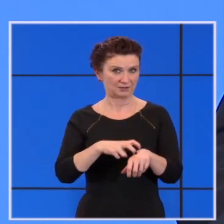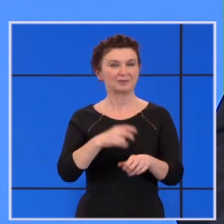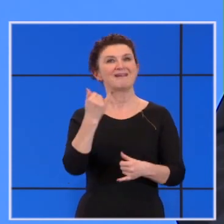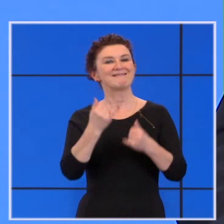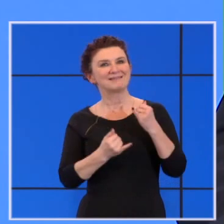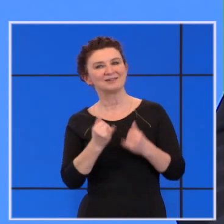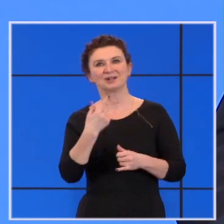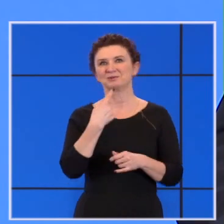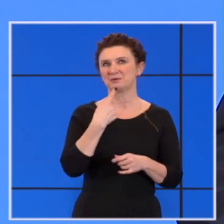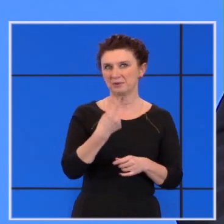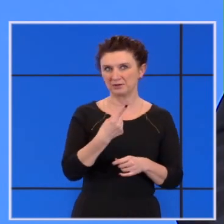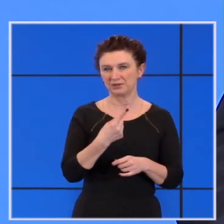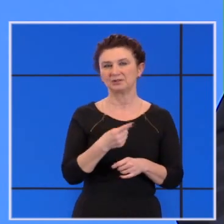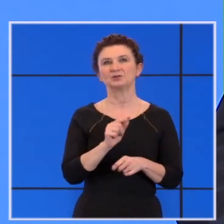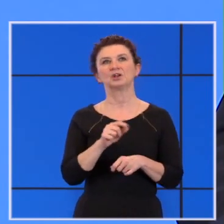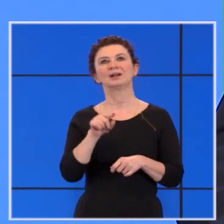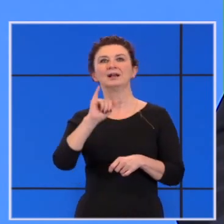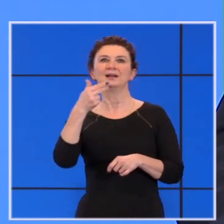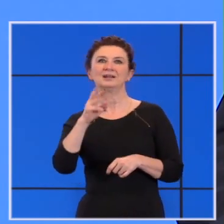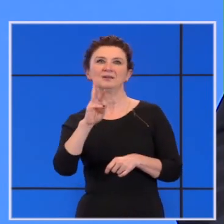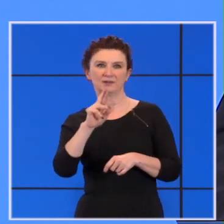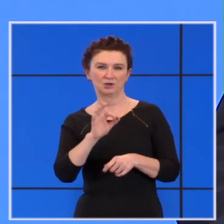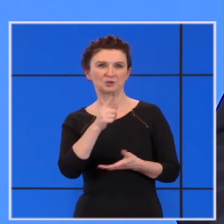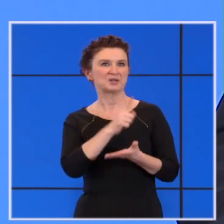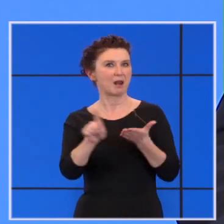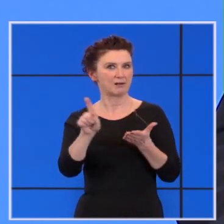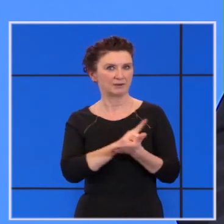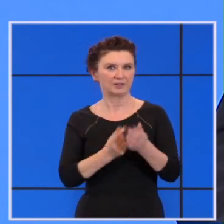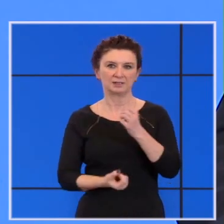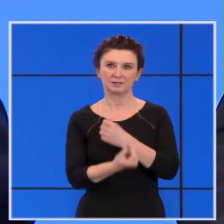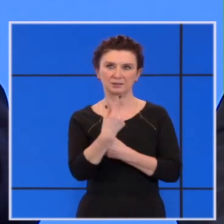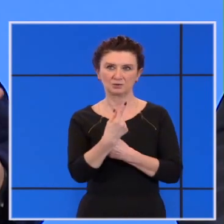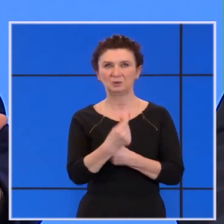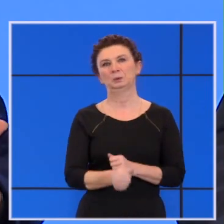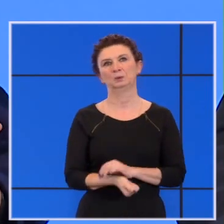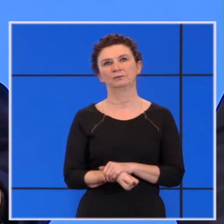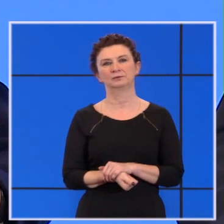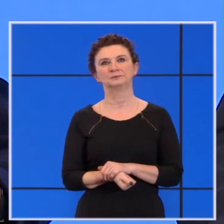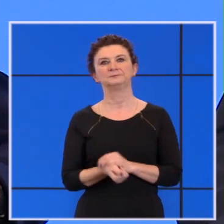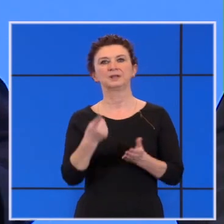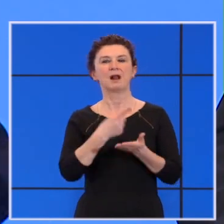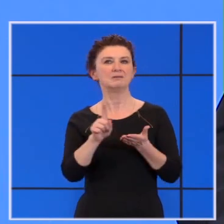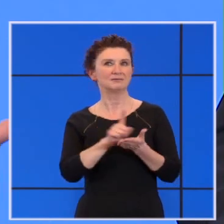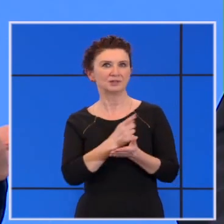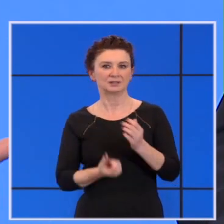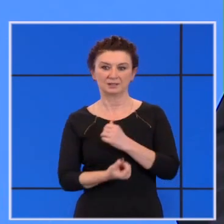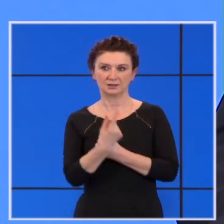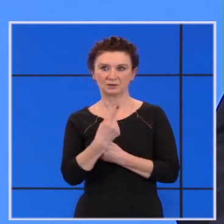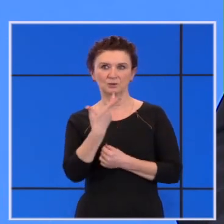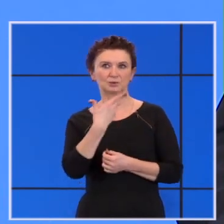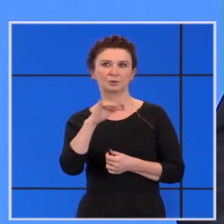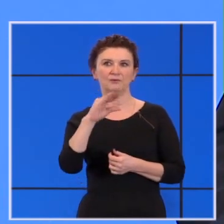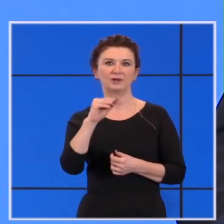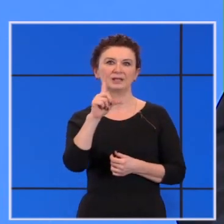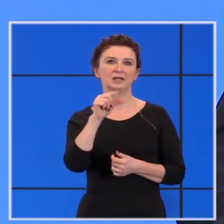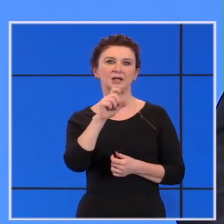dzisiaj generalnie jest metodą leczenia, więc jako taką, bo żeby osiągnąć ten efekt, znieść skutki niepłodności